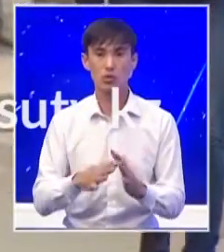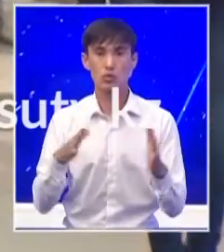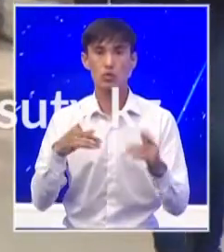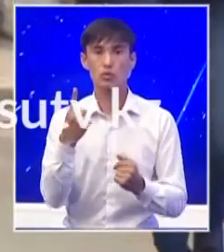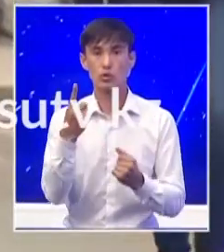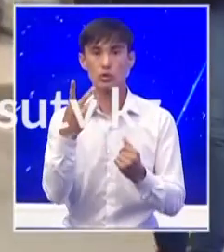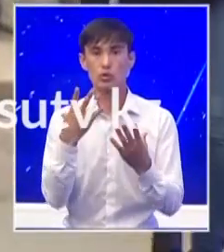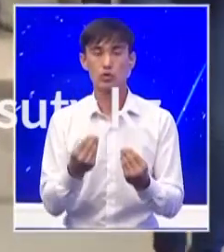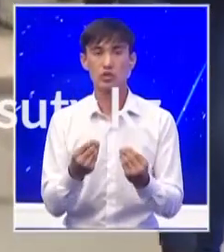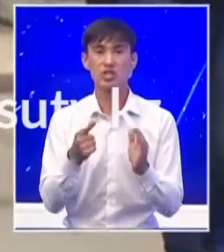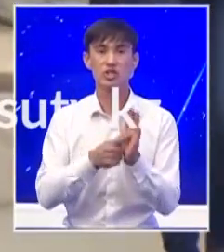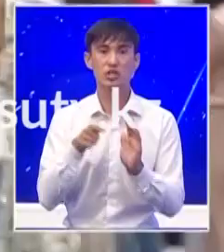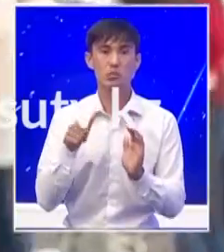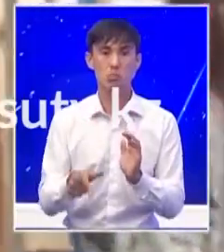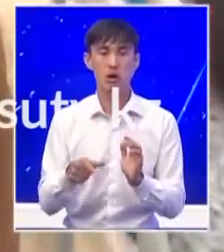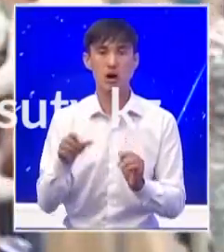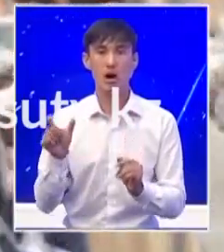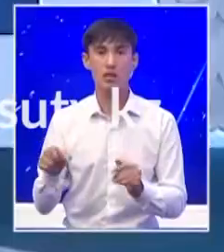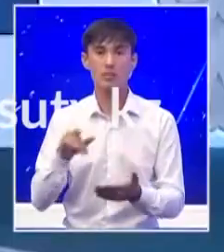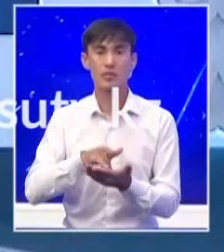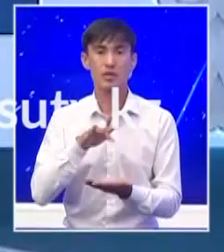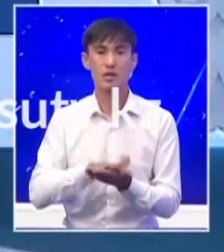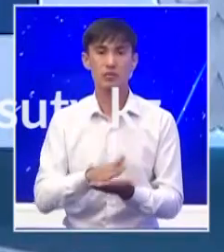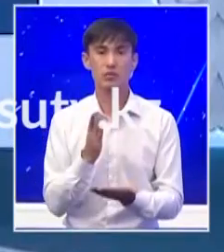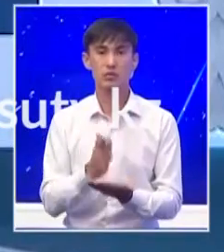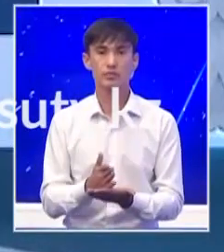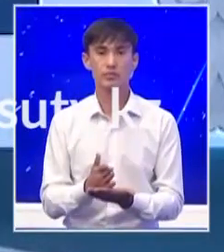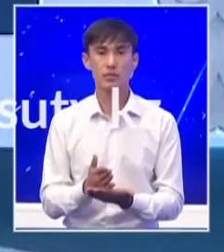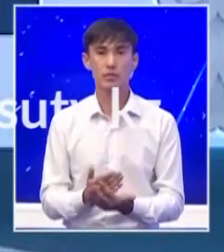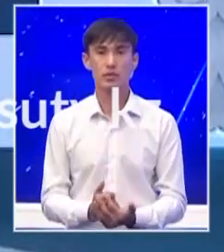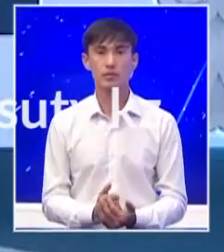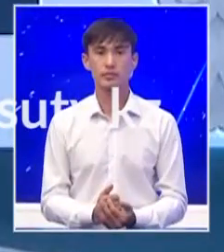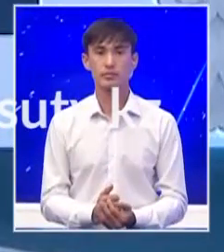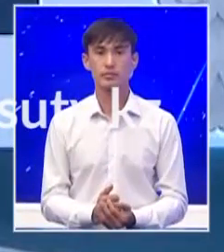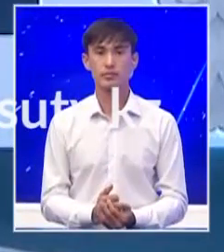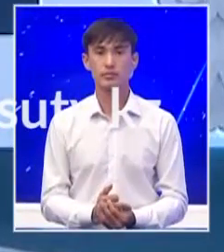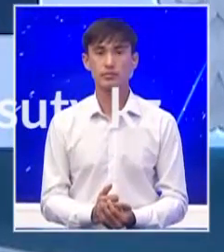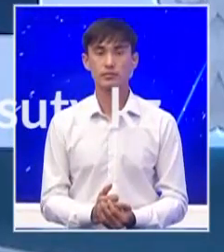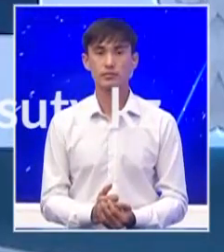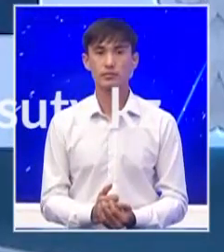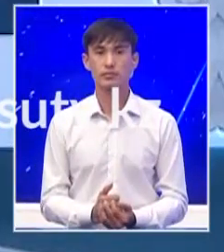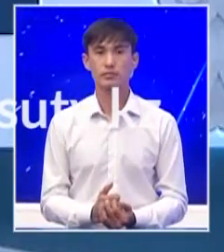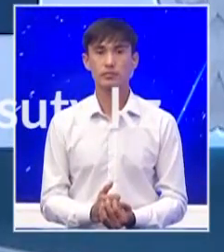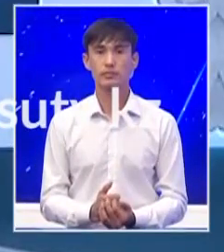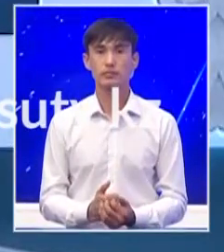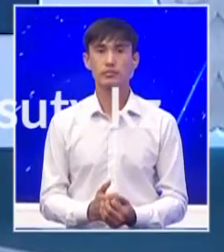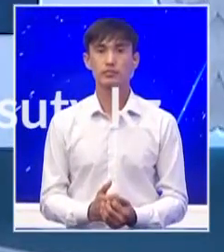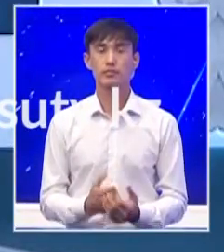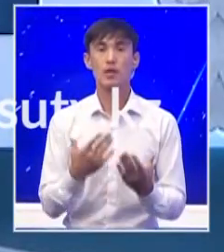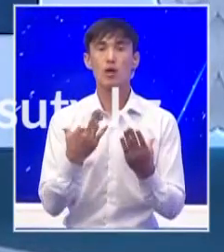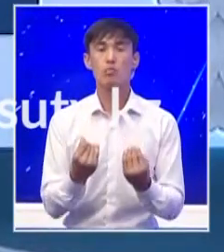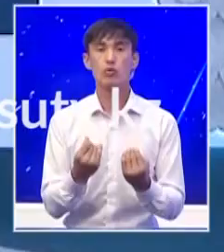күніне 7000-ға жуық адам тіркеліп отыр. Так, на сегодняшний день использовано 8,6 миллионов доз вакцины.